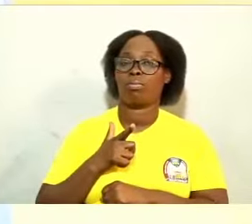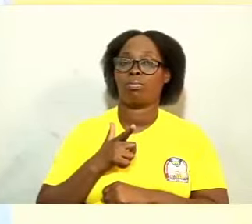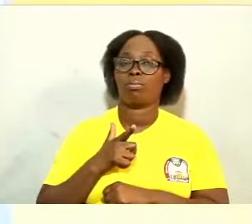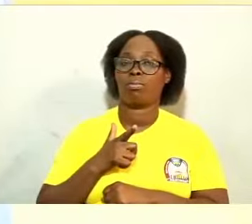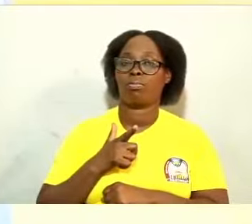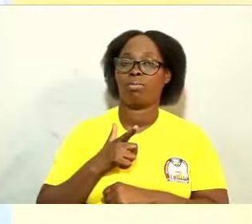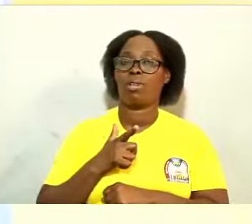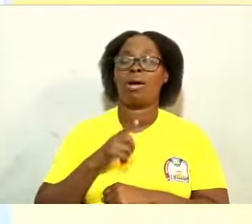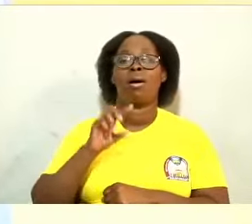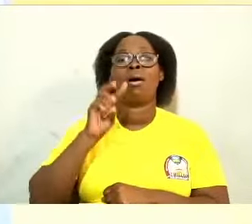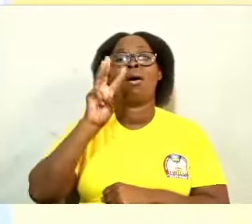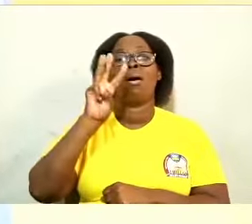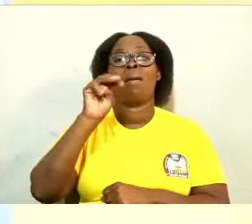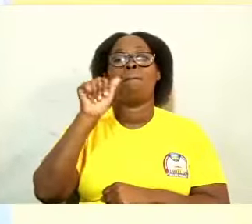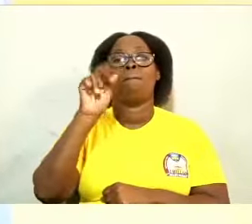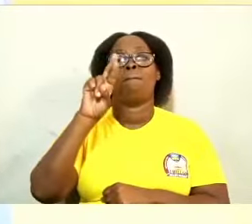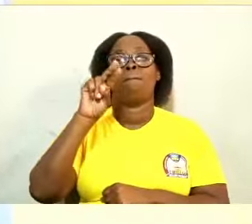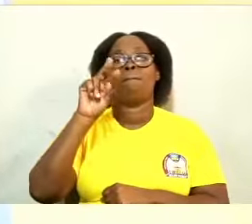Marko